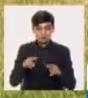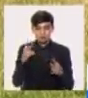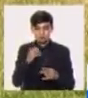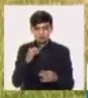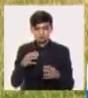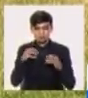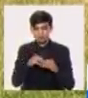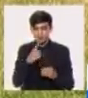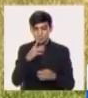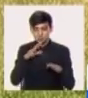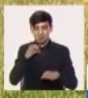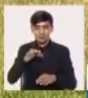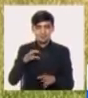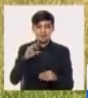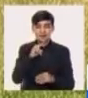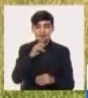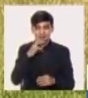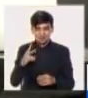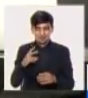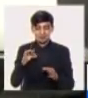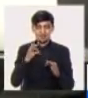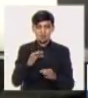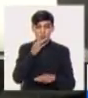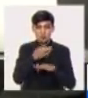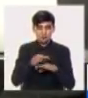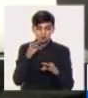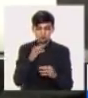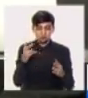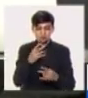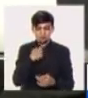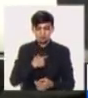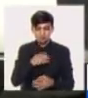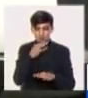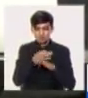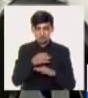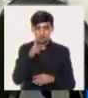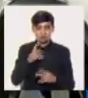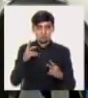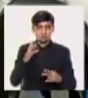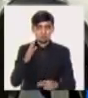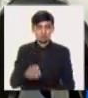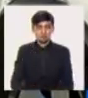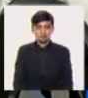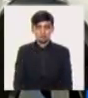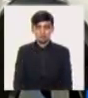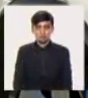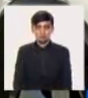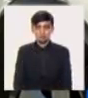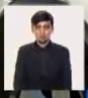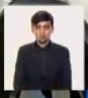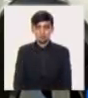тоғысып отыр. Дәл қазір жаппай карантинмен ұжымдық жауапкершілік қажет. Жанар Жолдаева, Рената Бұлхаиров, Информбюро, Алматы.